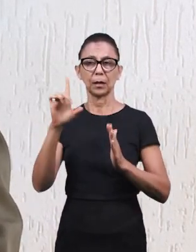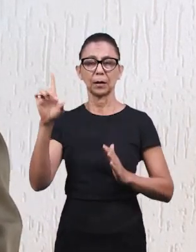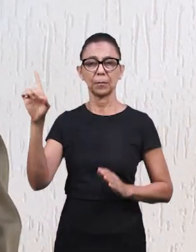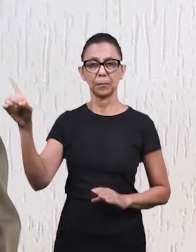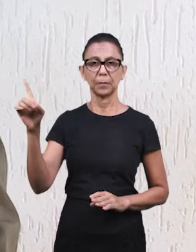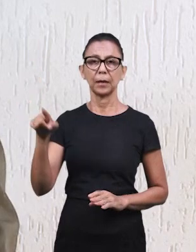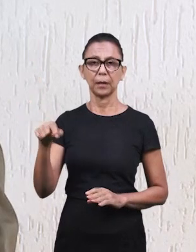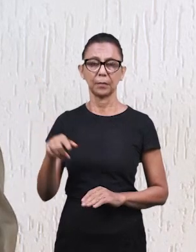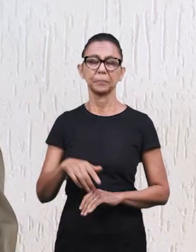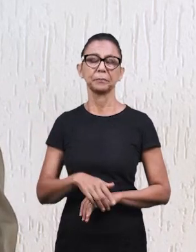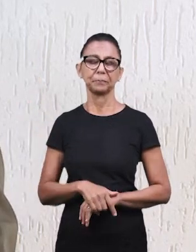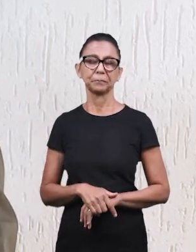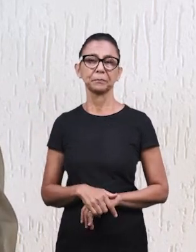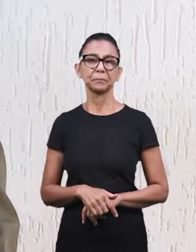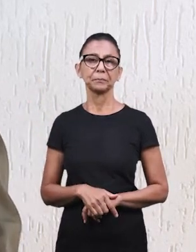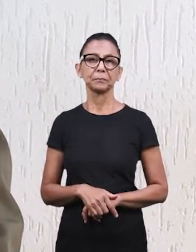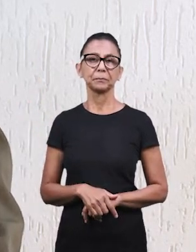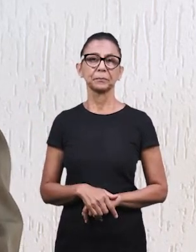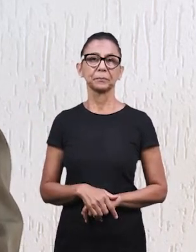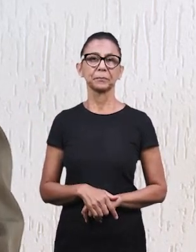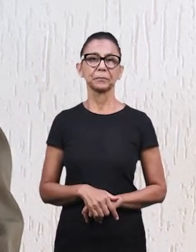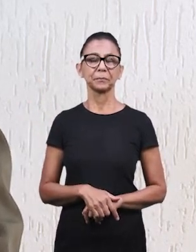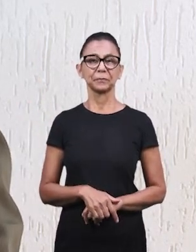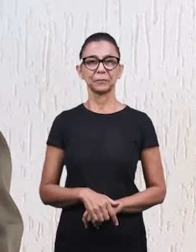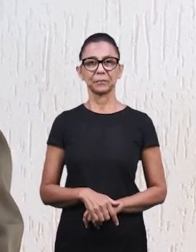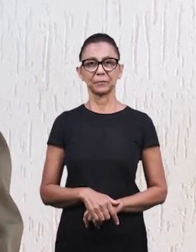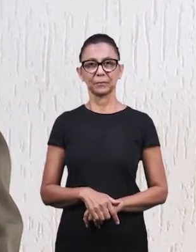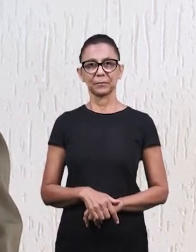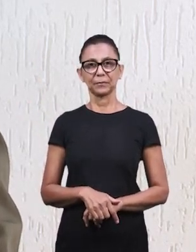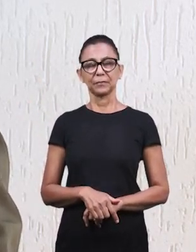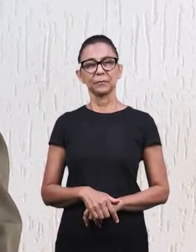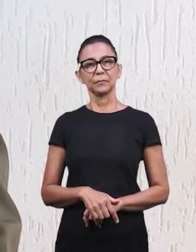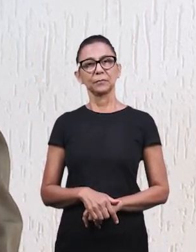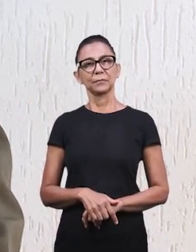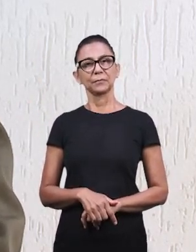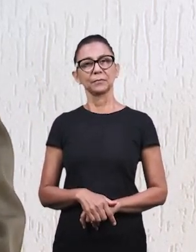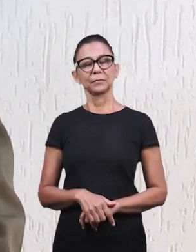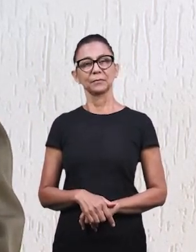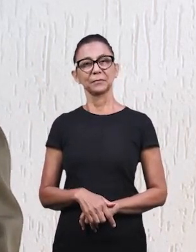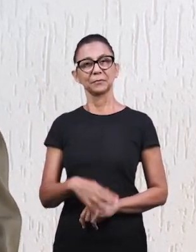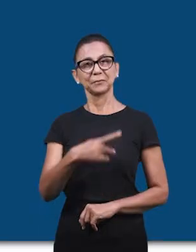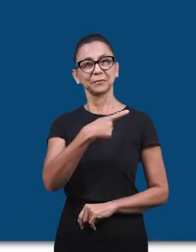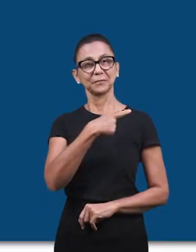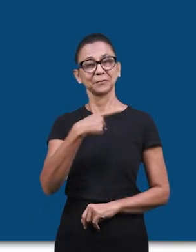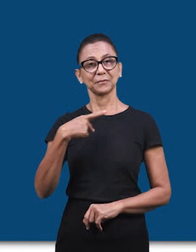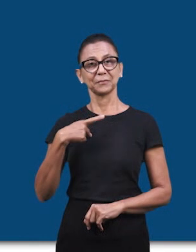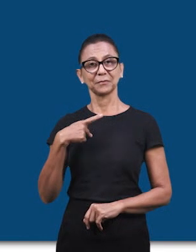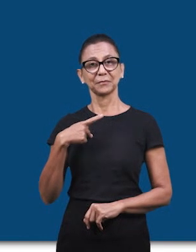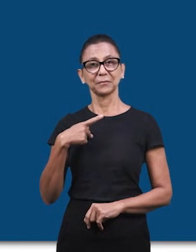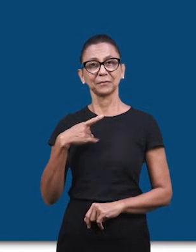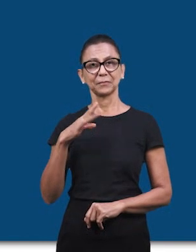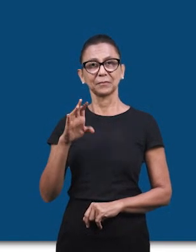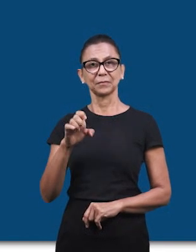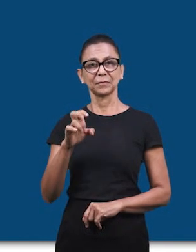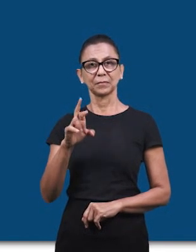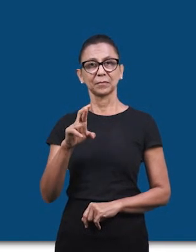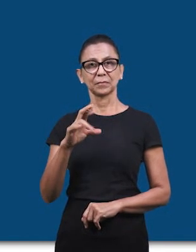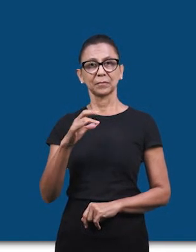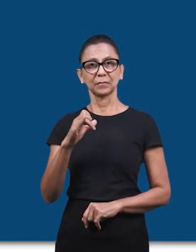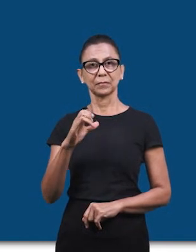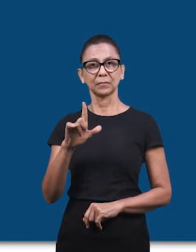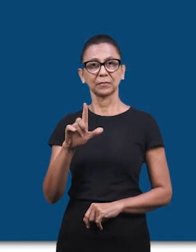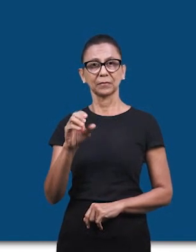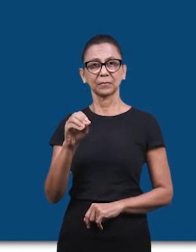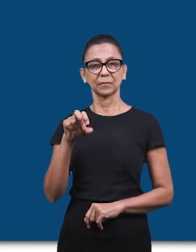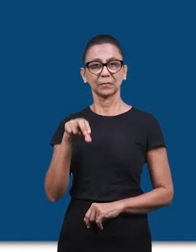послание. Мы имеем библейские примеры для этого. Давайте послушаем. Пасторское